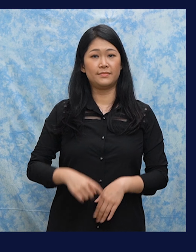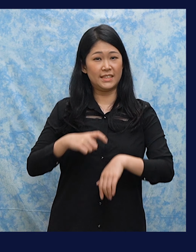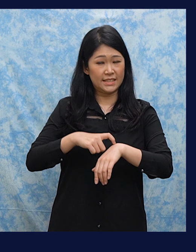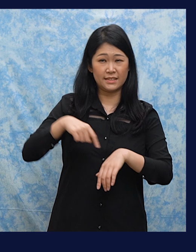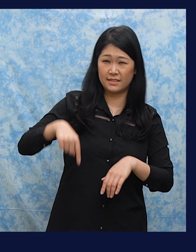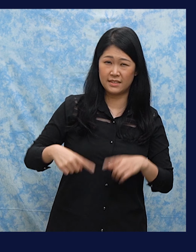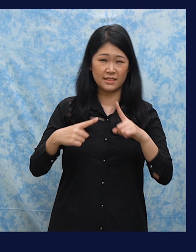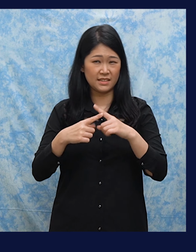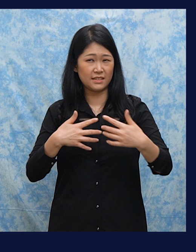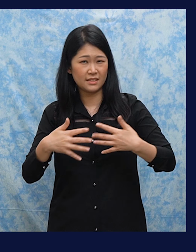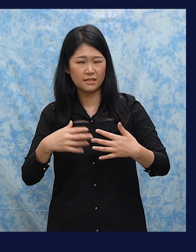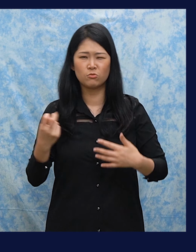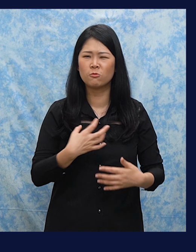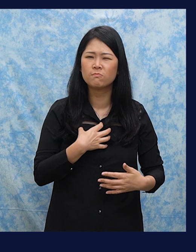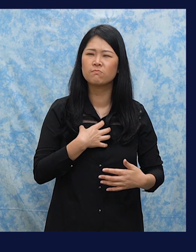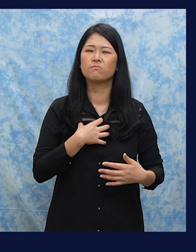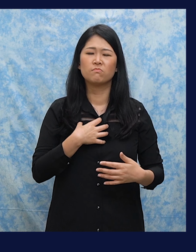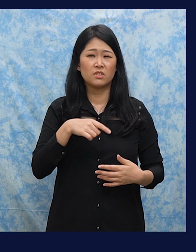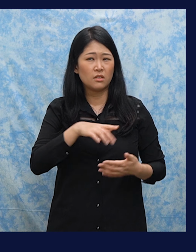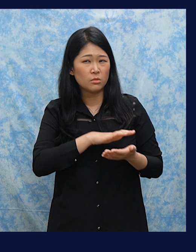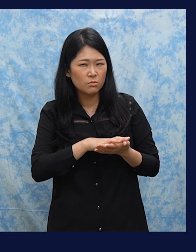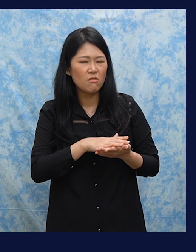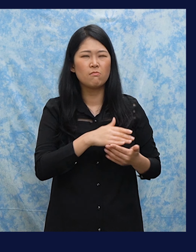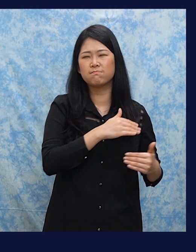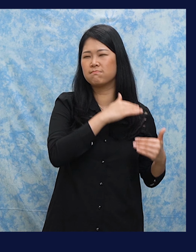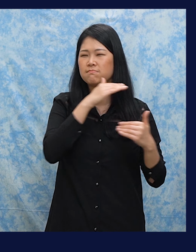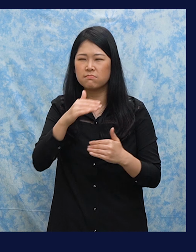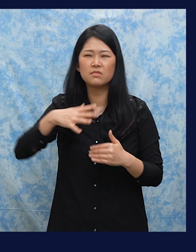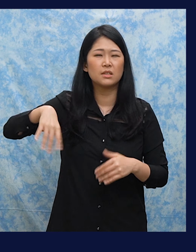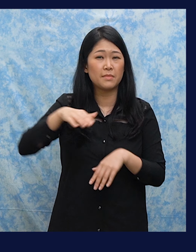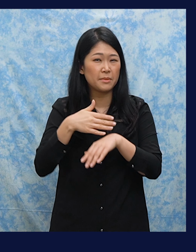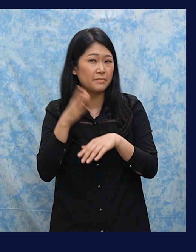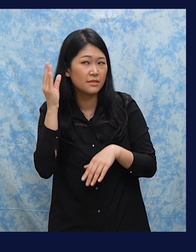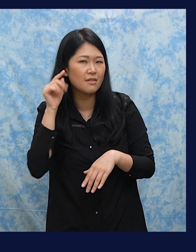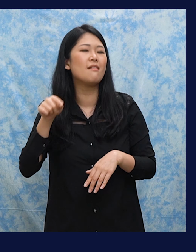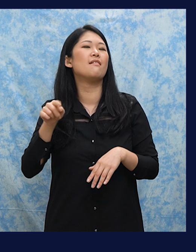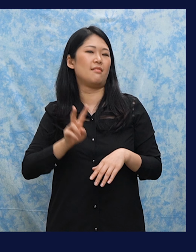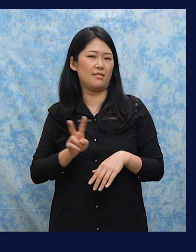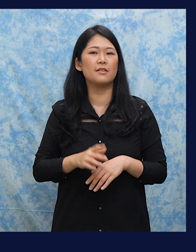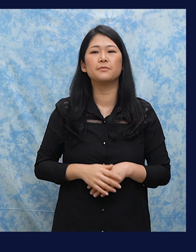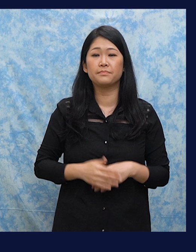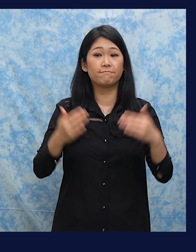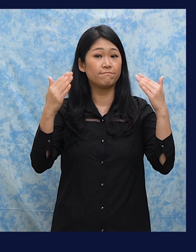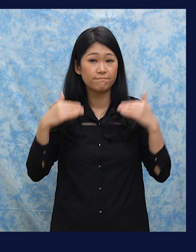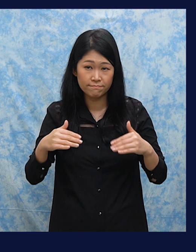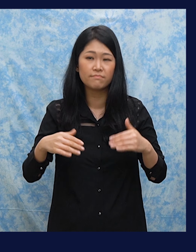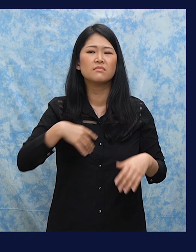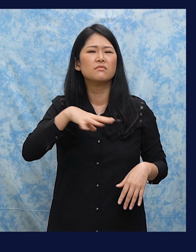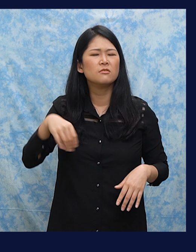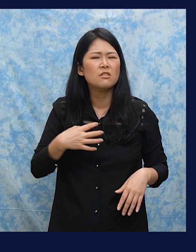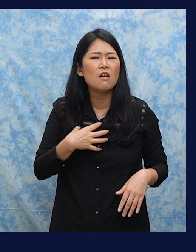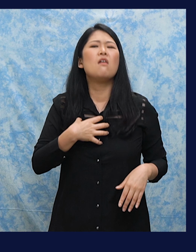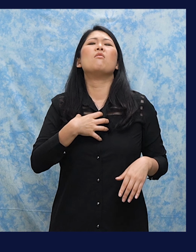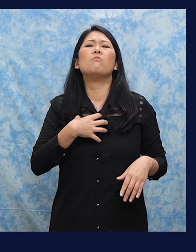Sie die Jansi, John Go Gamgo, Doi Tau Go, my Dan Tang and Go, Go Chang Ying Sigler, who Gao Doig. Mi Zip Jurok Lay, that